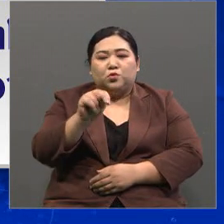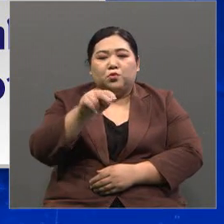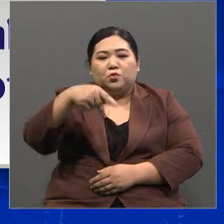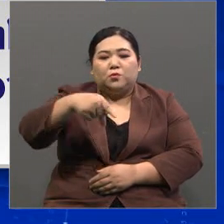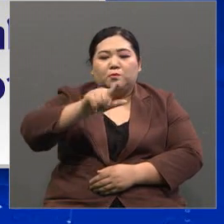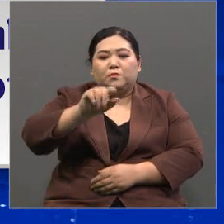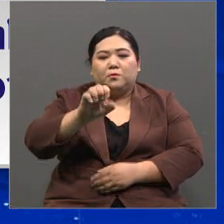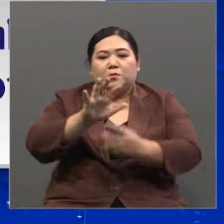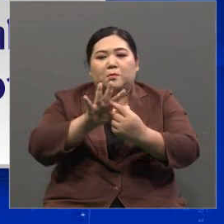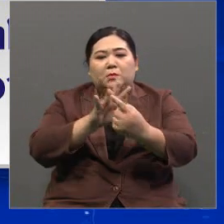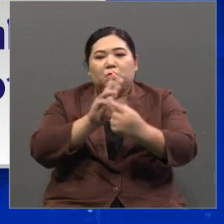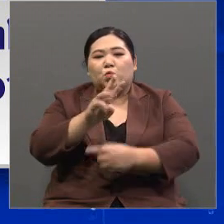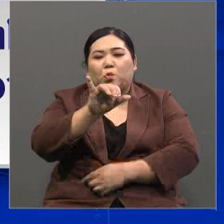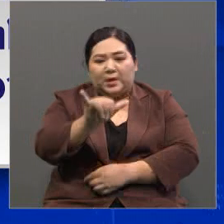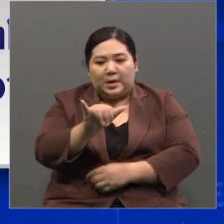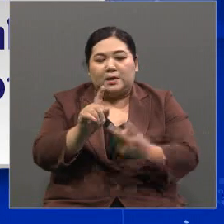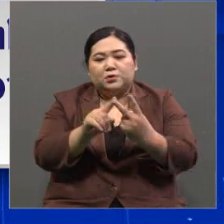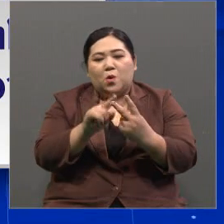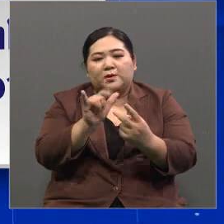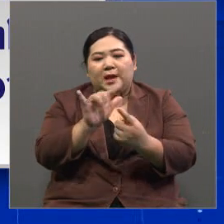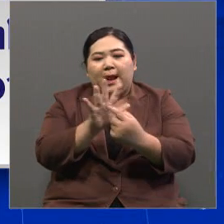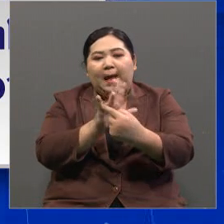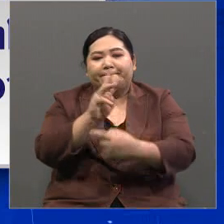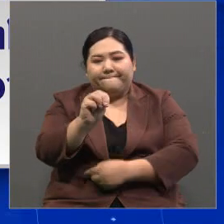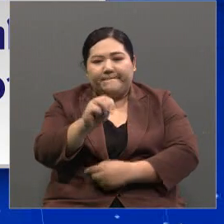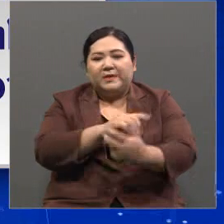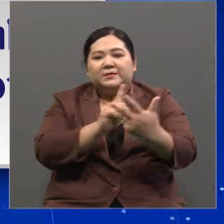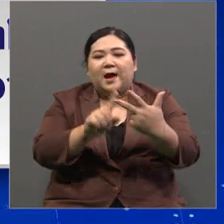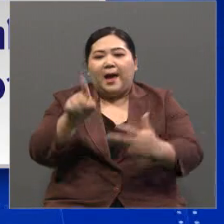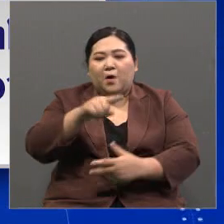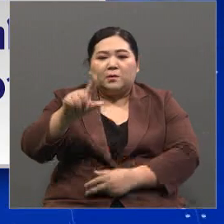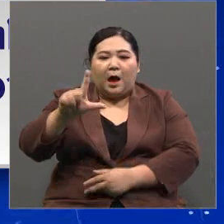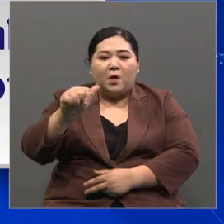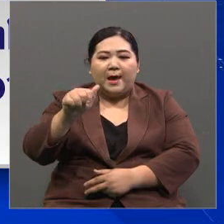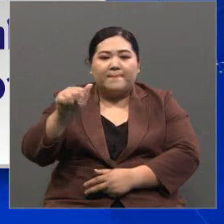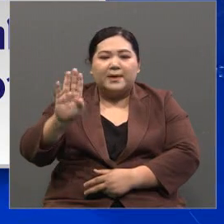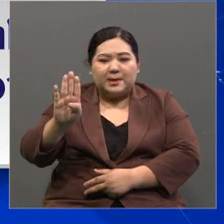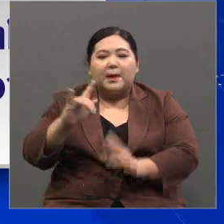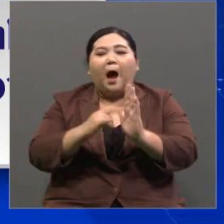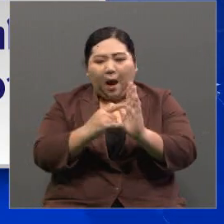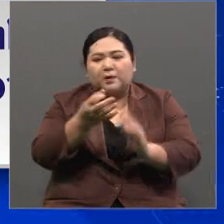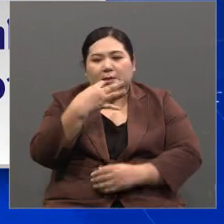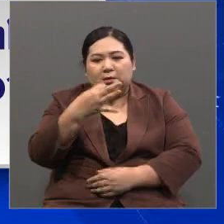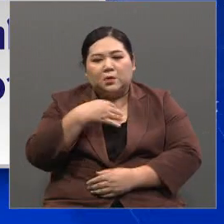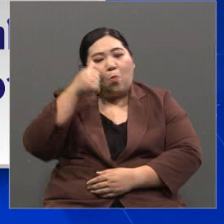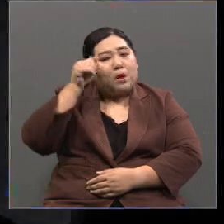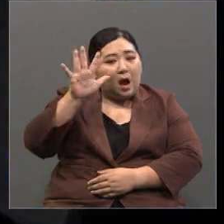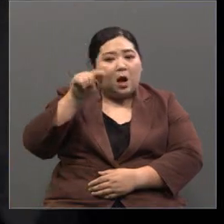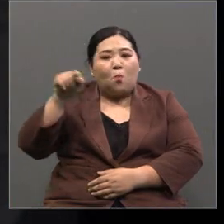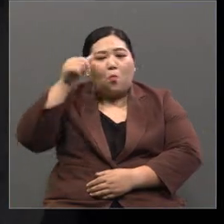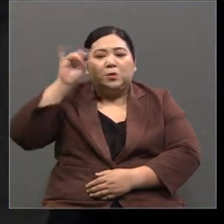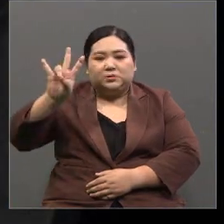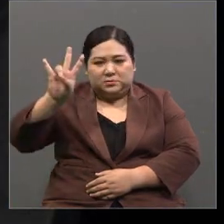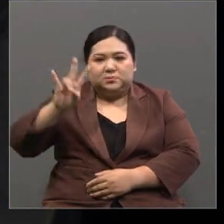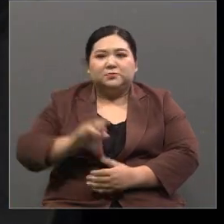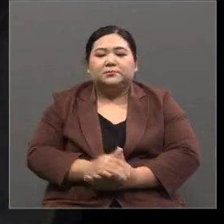เรมซิเดเวียแล้วก็ภูมิคุ้มกันสำเร็จรูปนะคะหรือว่าแลบหลังเริ่มมีอาการภายใน 5-7 วันด้วยกันทีนี้กระทรวงสาธารณสุขยืนยันนะคะ